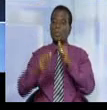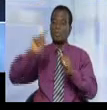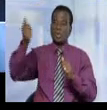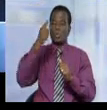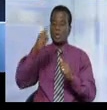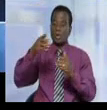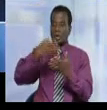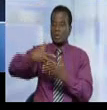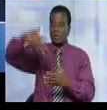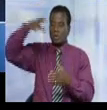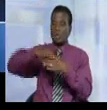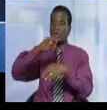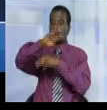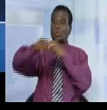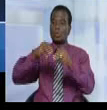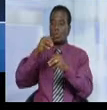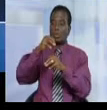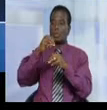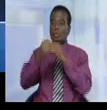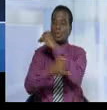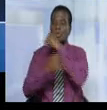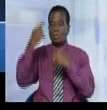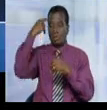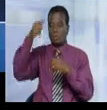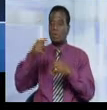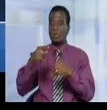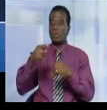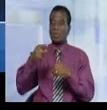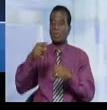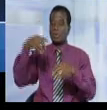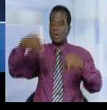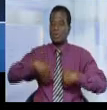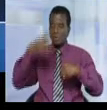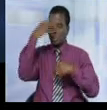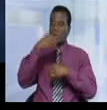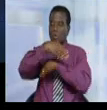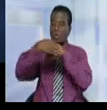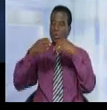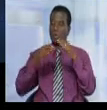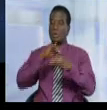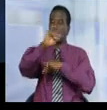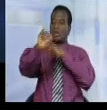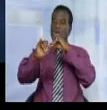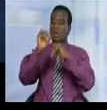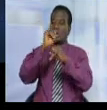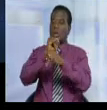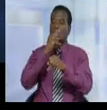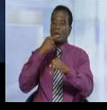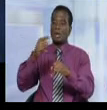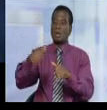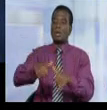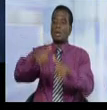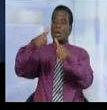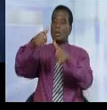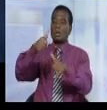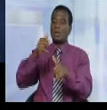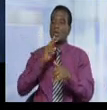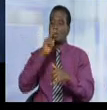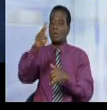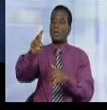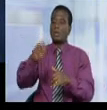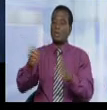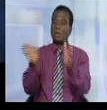tout pays. Dans ce cadre, je crois profondément que la Jeune Chambre internationale et par excellence une